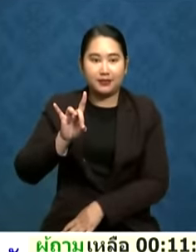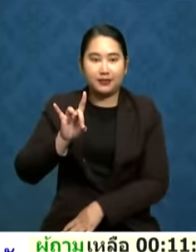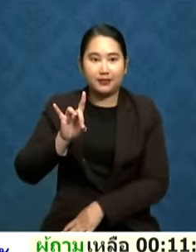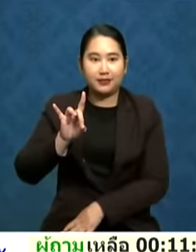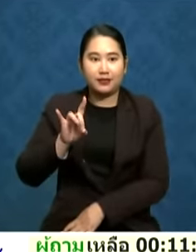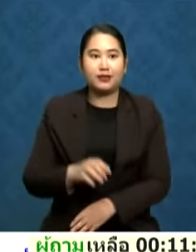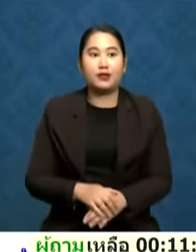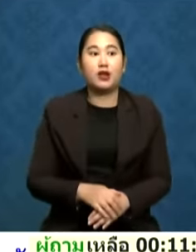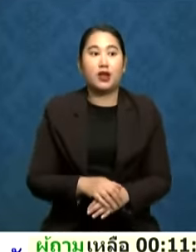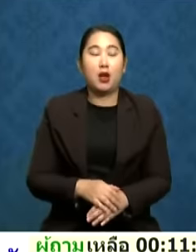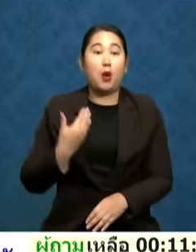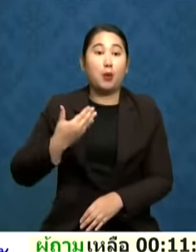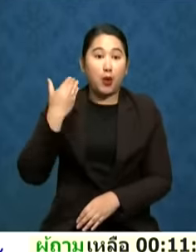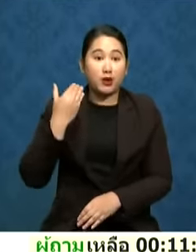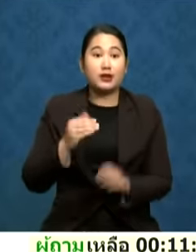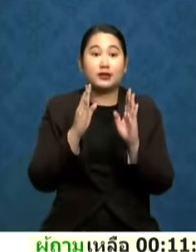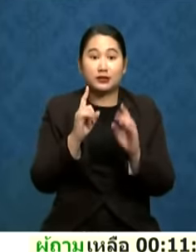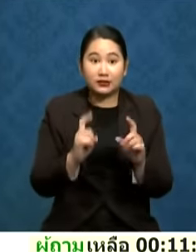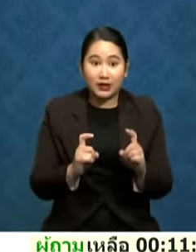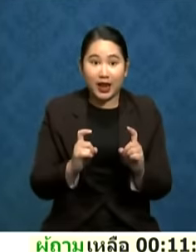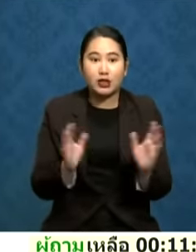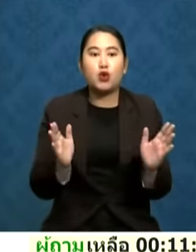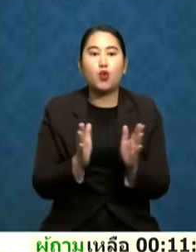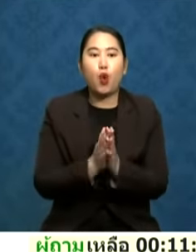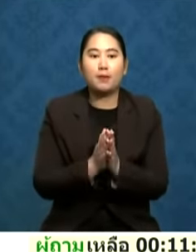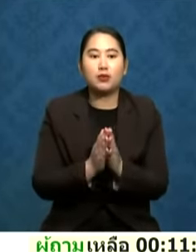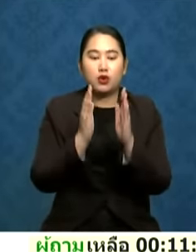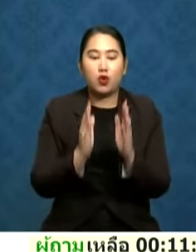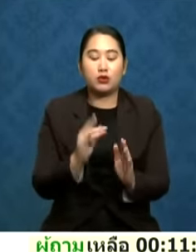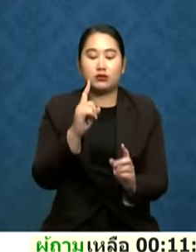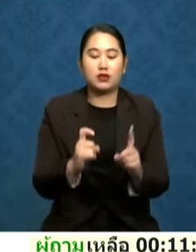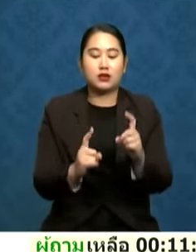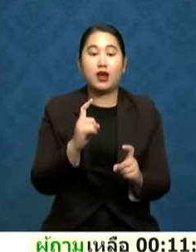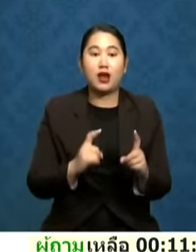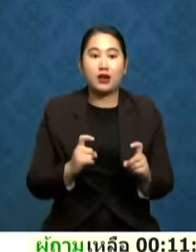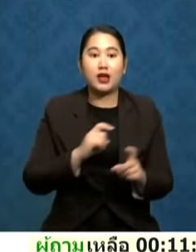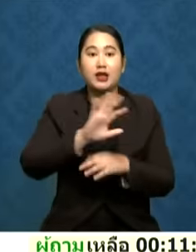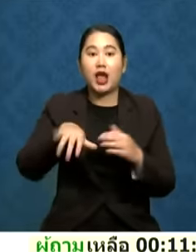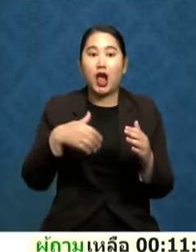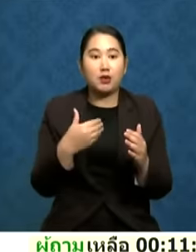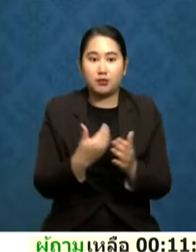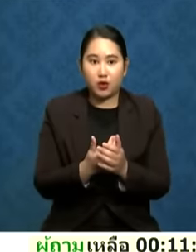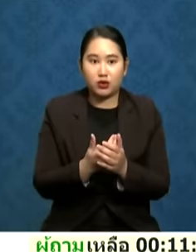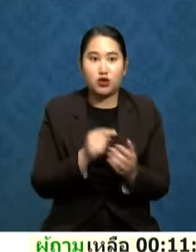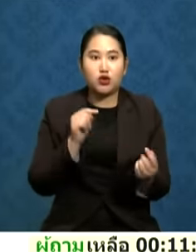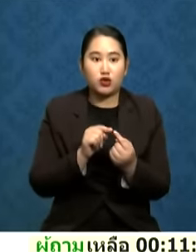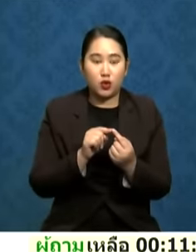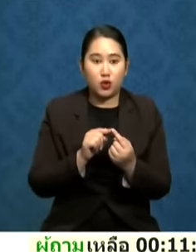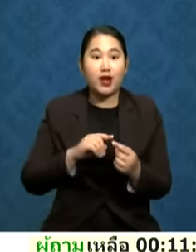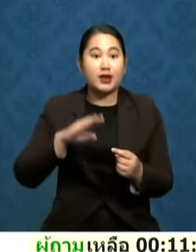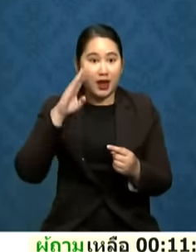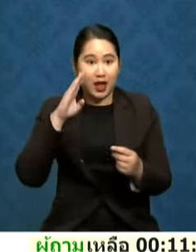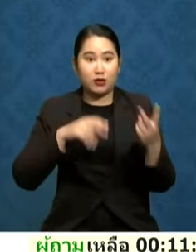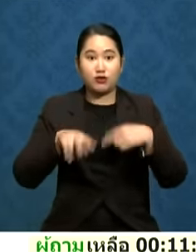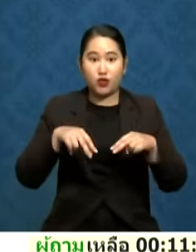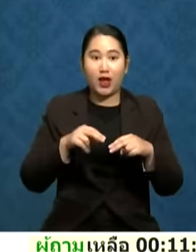นวผู้เสยชีวตก่อนหนานี้เท่ากับวาเหตุการณตากใบมีผู้เสยชีวตที่เกี่ยวข้องกับการควบคุมของเจาหน้าที่ของร